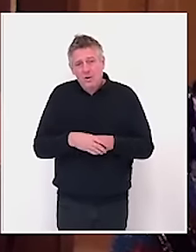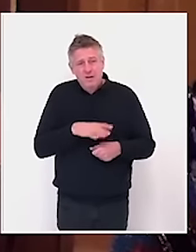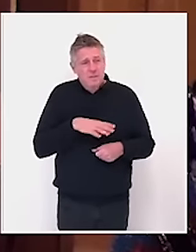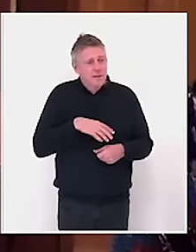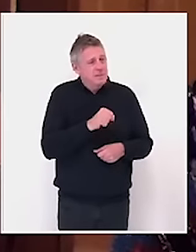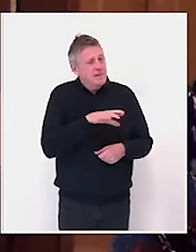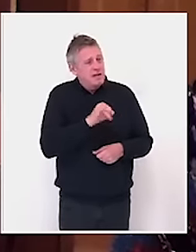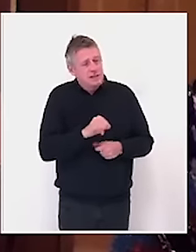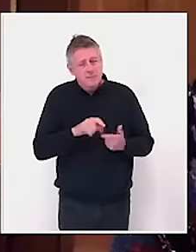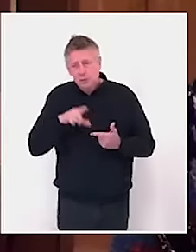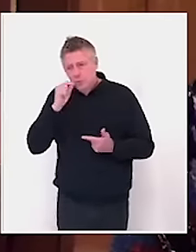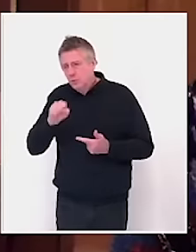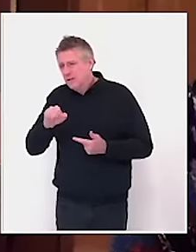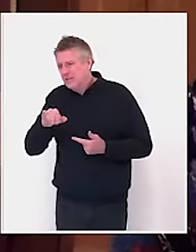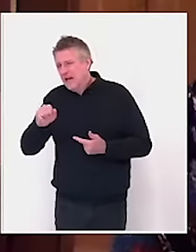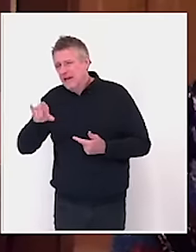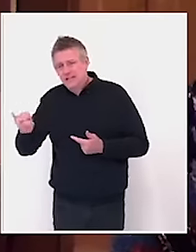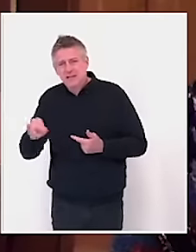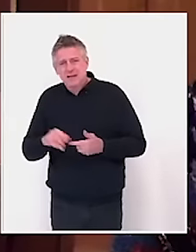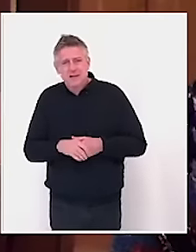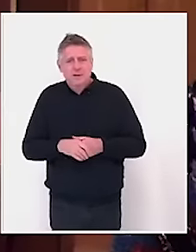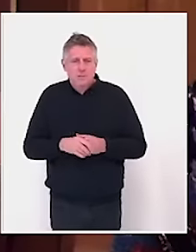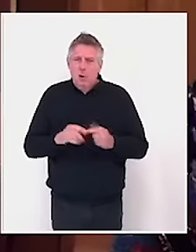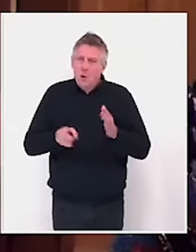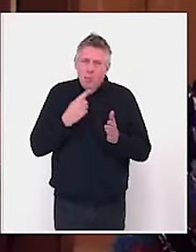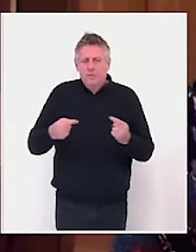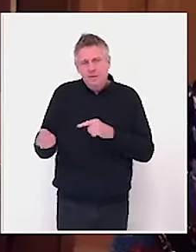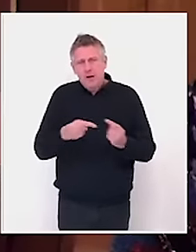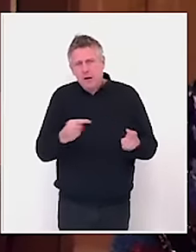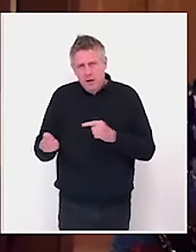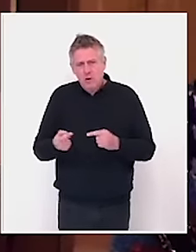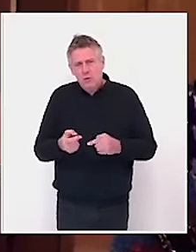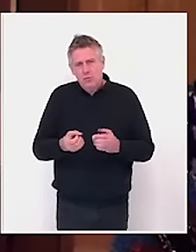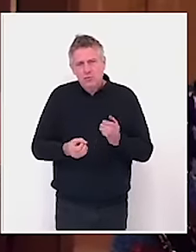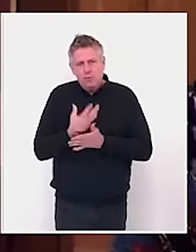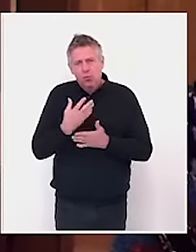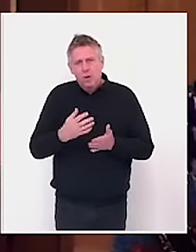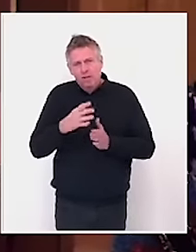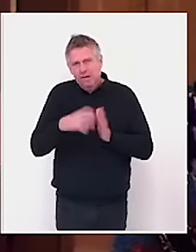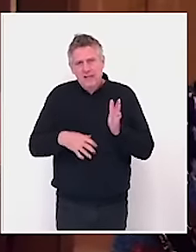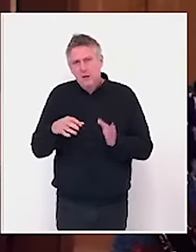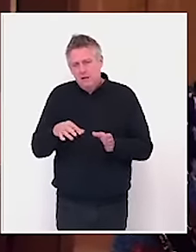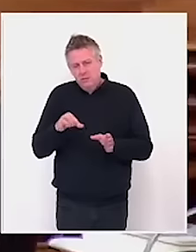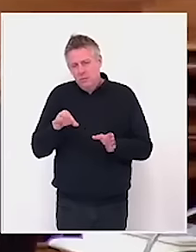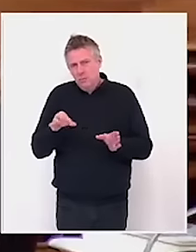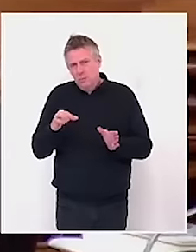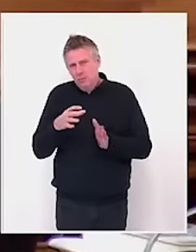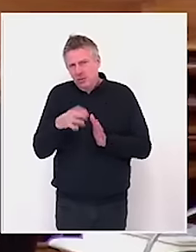et Monsieur Scali, mais s'il vous plaît, c'est pas pour reprendre un débat nouveau par rapport à la délibération. Voilà, vous avez la parole.